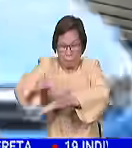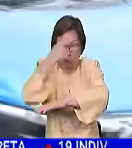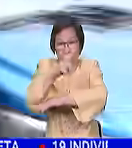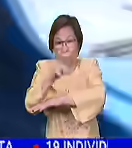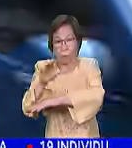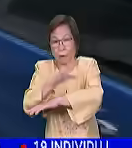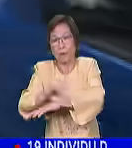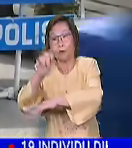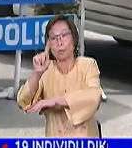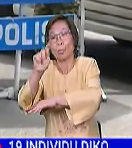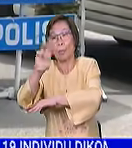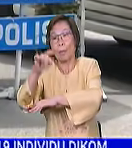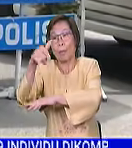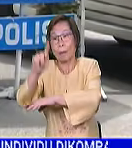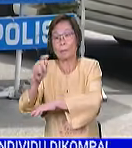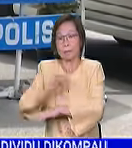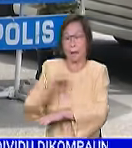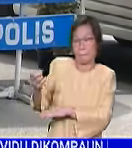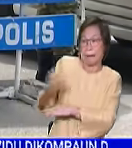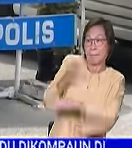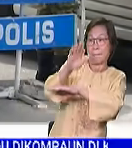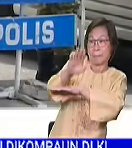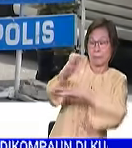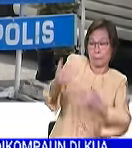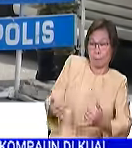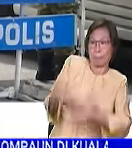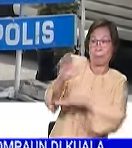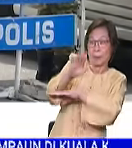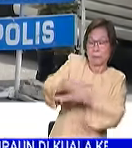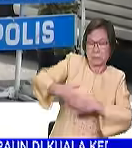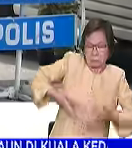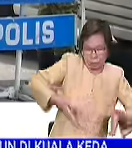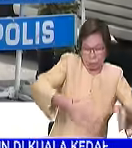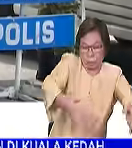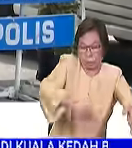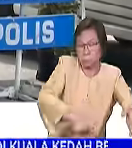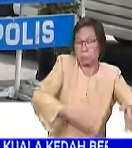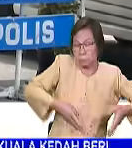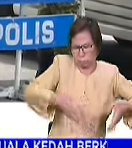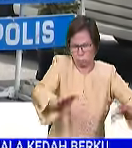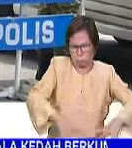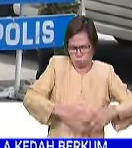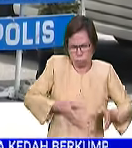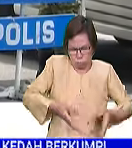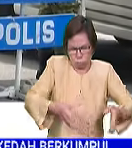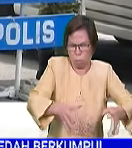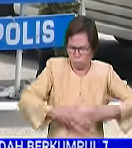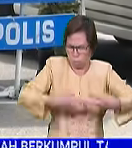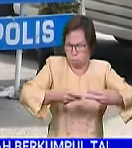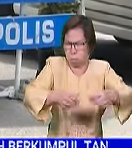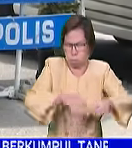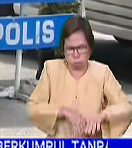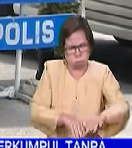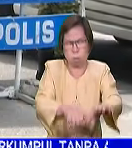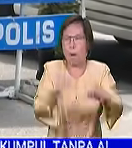Kota Baru dan Tumpat. Dan saya difahamkan setakat petang ini laluan di sini adalah berjalan lancar berikutan tiada